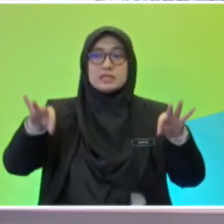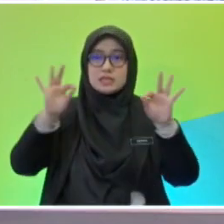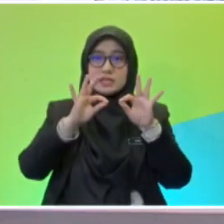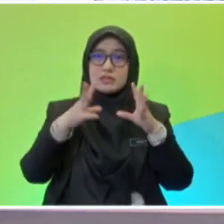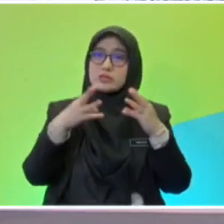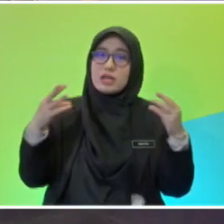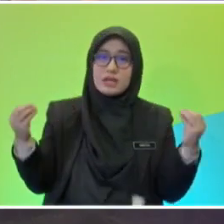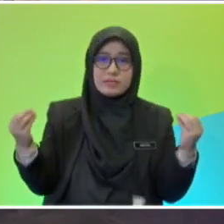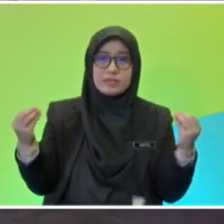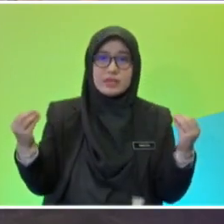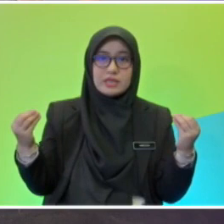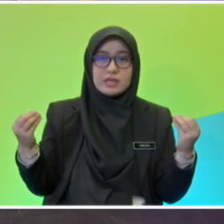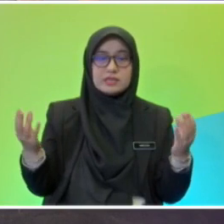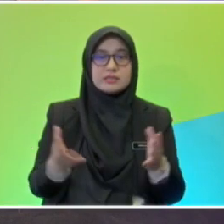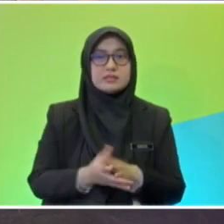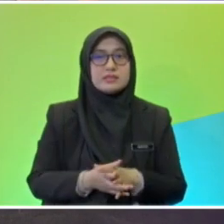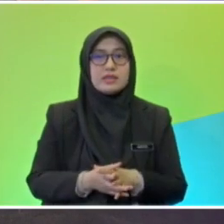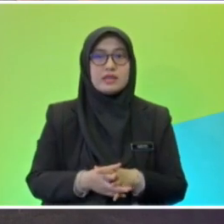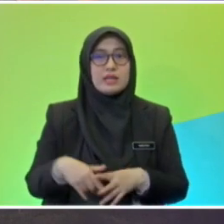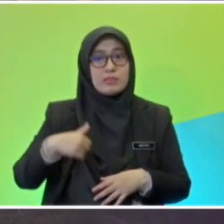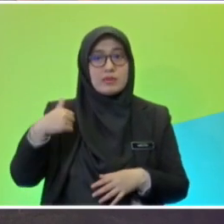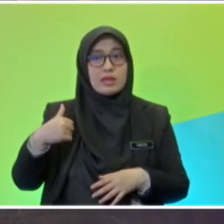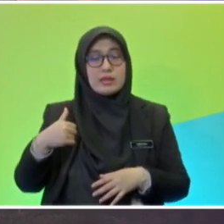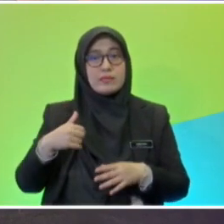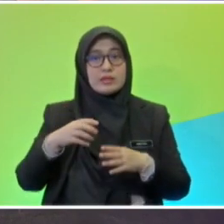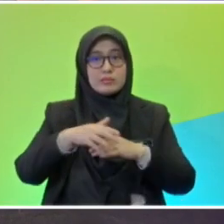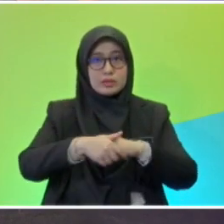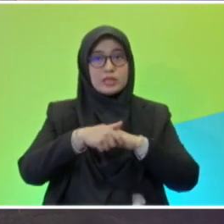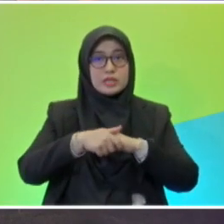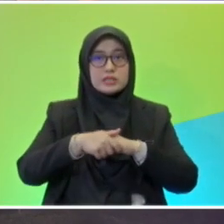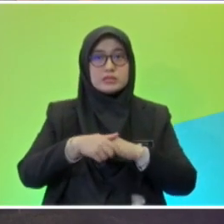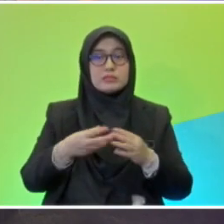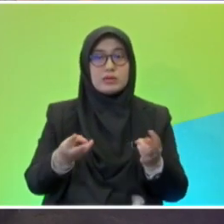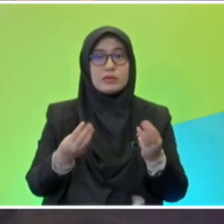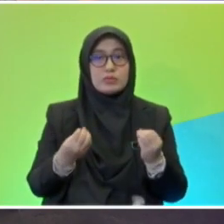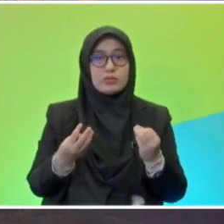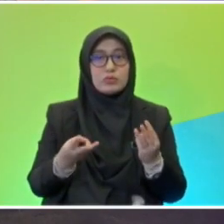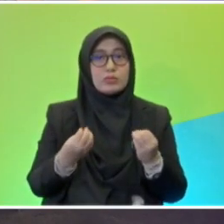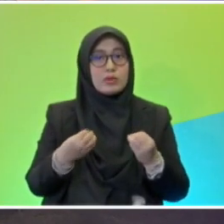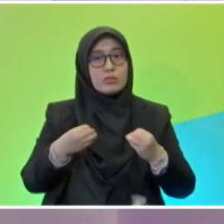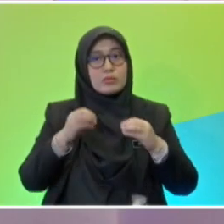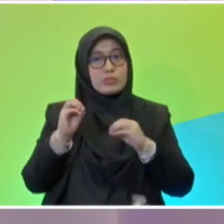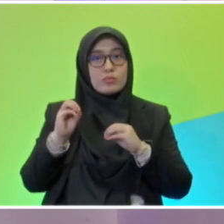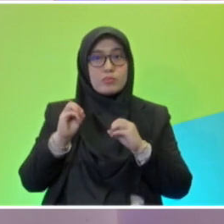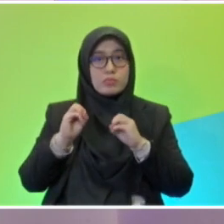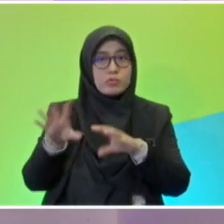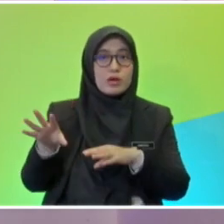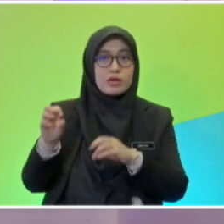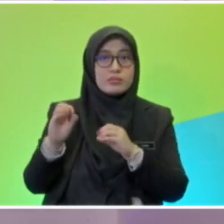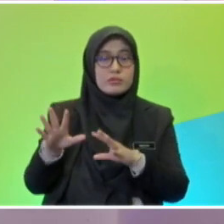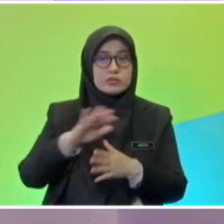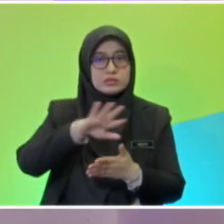hati-hati dengan buang Negeri jadi yang penting